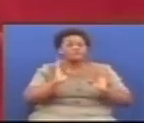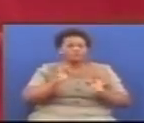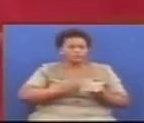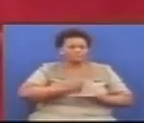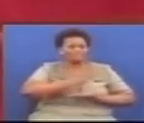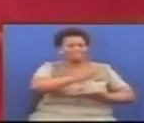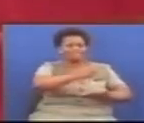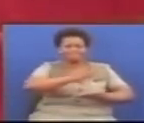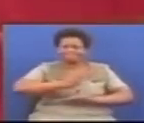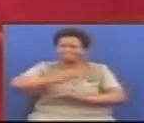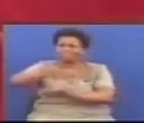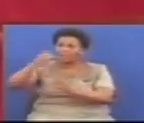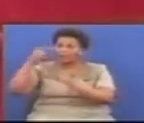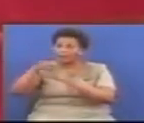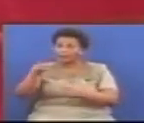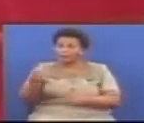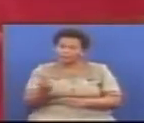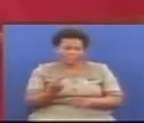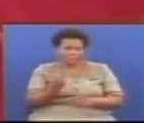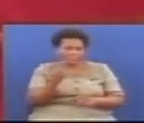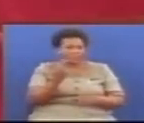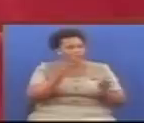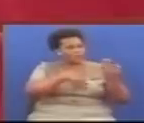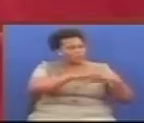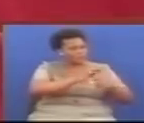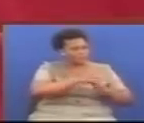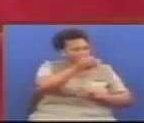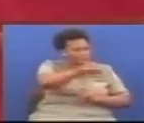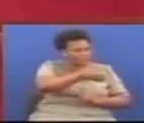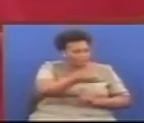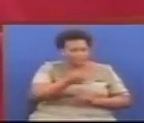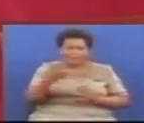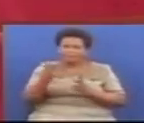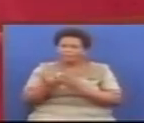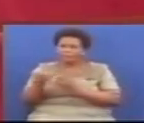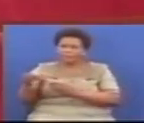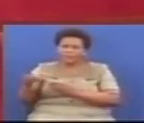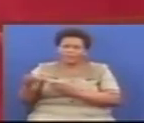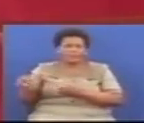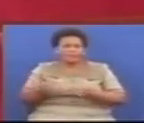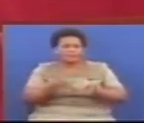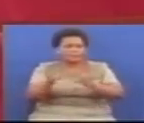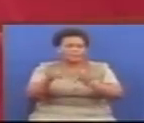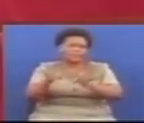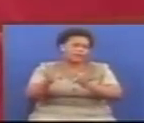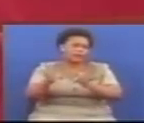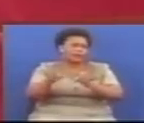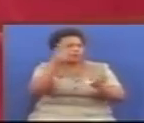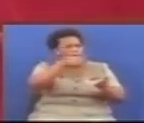vijiji, vitongoji na madiwani walipwe. Kwa nini hamuongezi ruzuku kwenye halmashauri za wilaya?